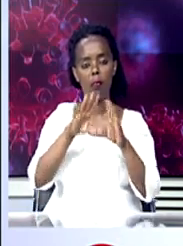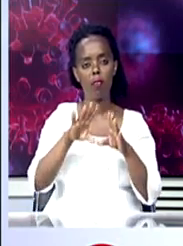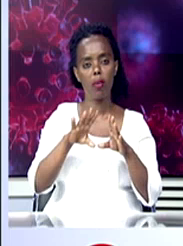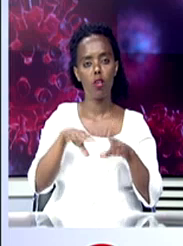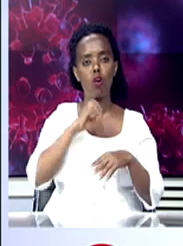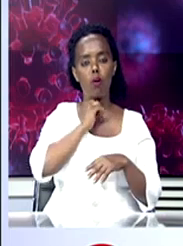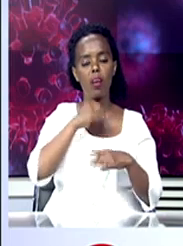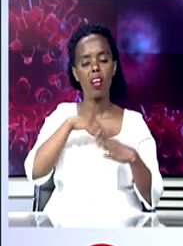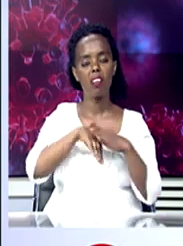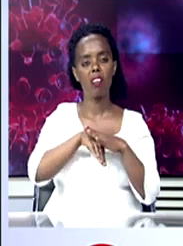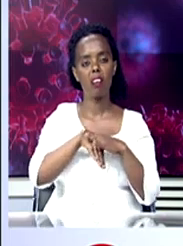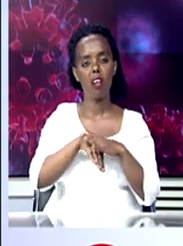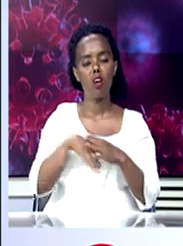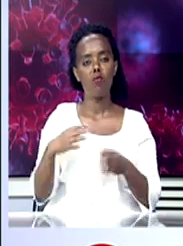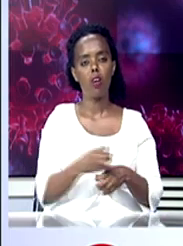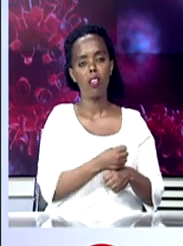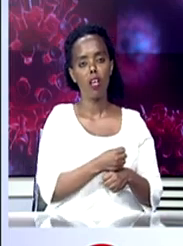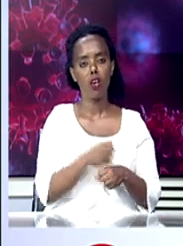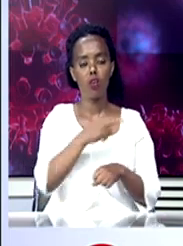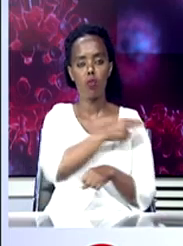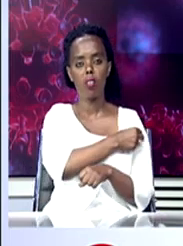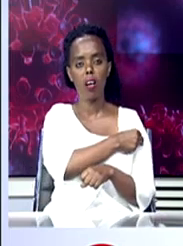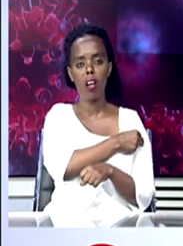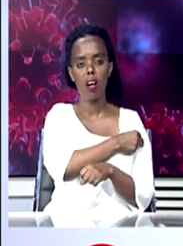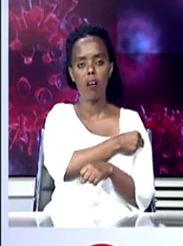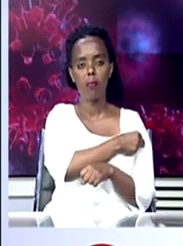jiran fudhatee hospitaala